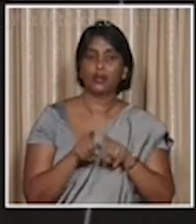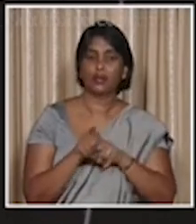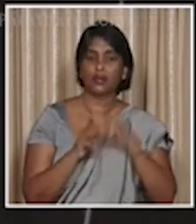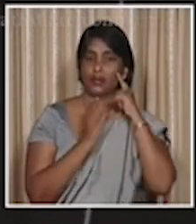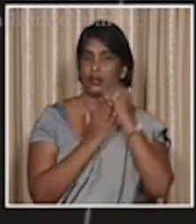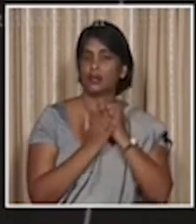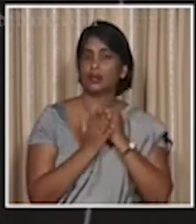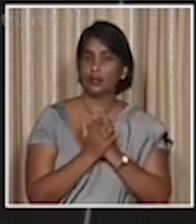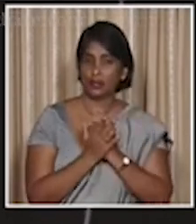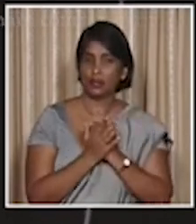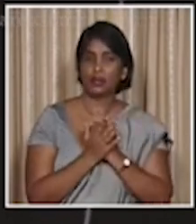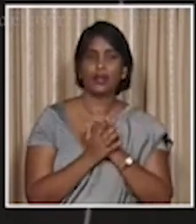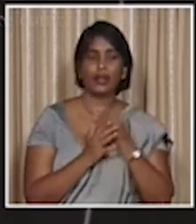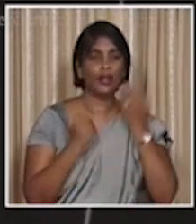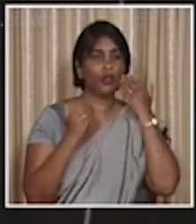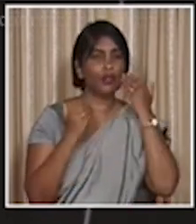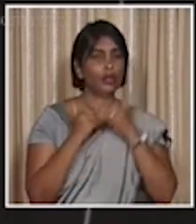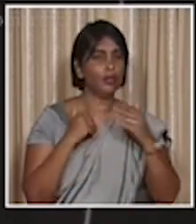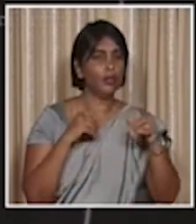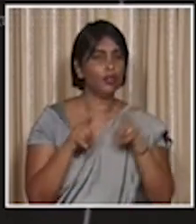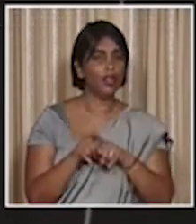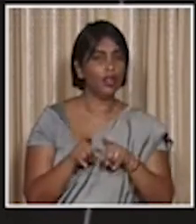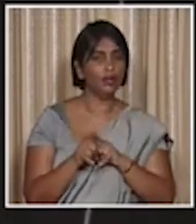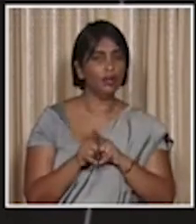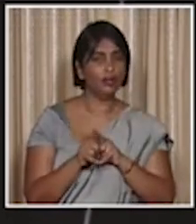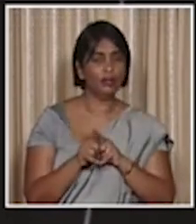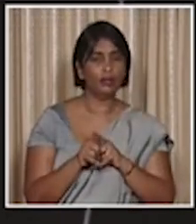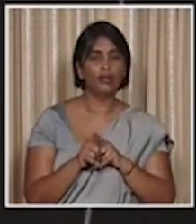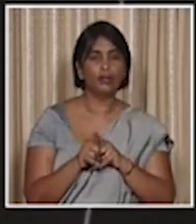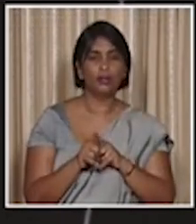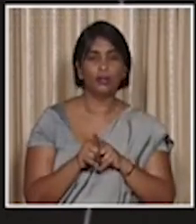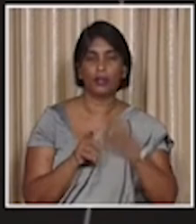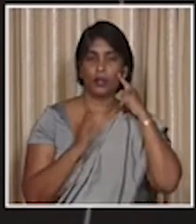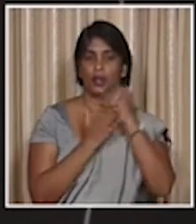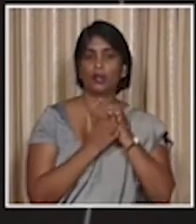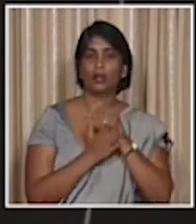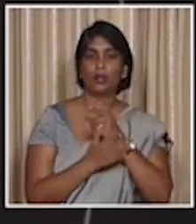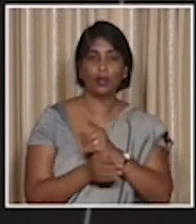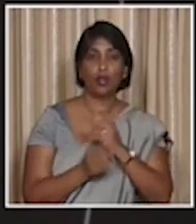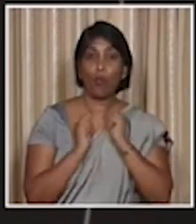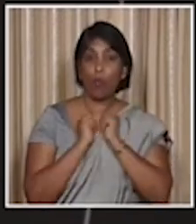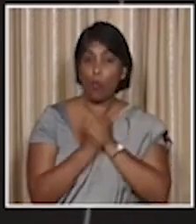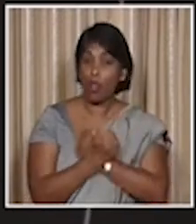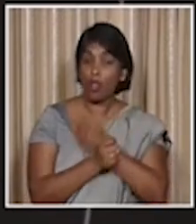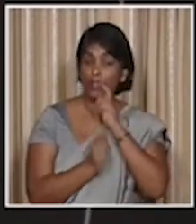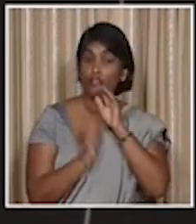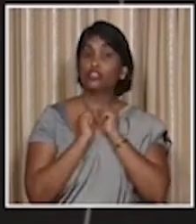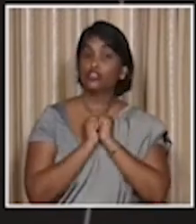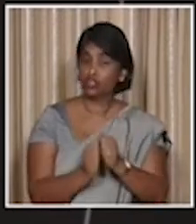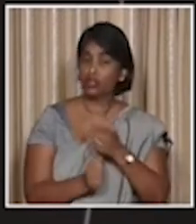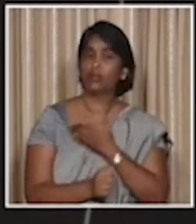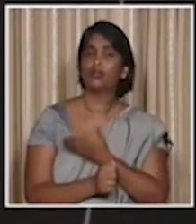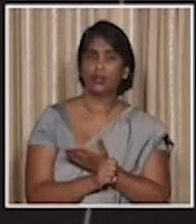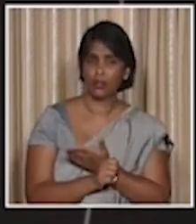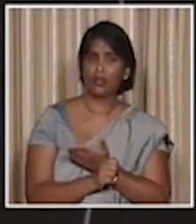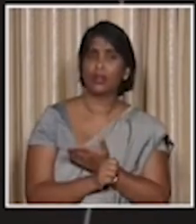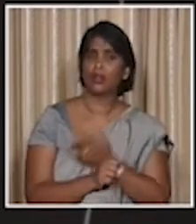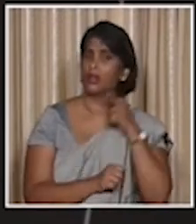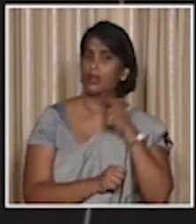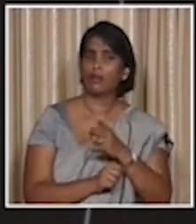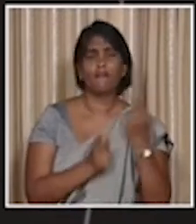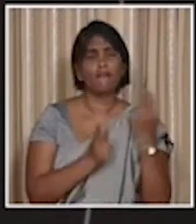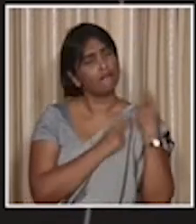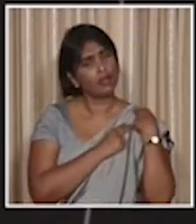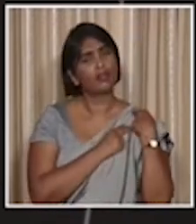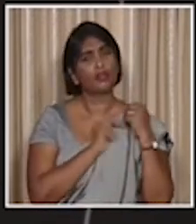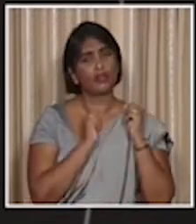මේ රජයේ මේ මේ පොලිස් නිලධාරී මේ මේ මේ පොලිස් නිලධාරී කරන්නේ රැකියාවක් රාජකාරියක්. ඒගොල්ලෝ